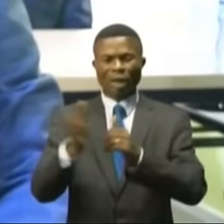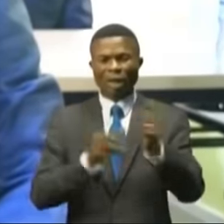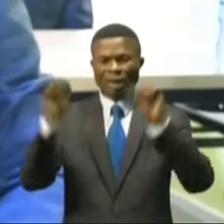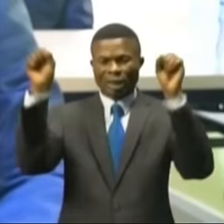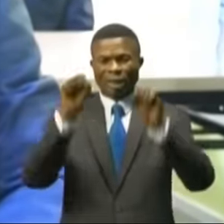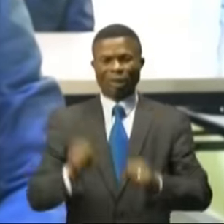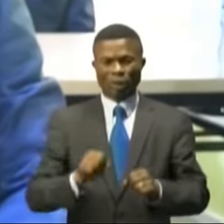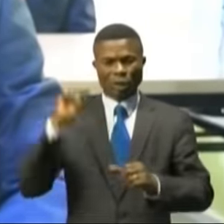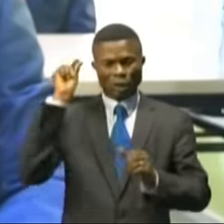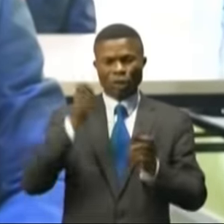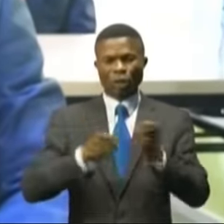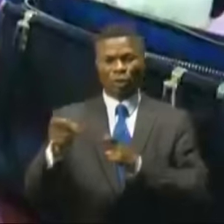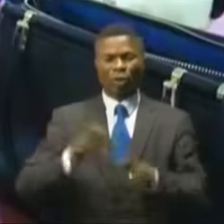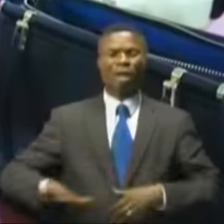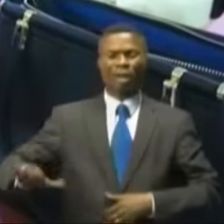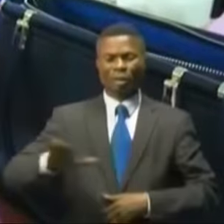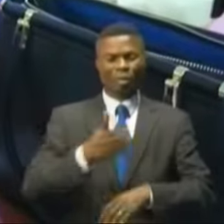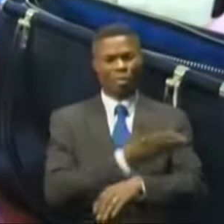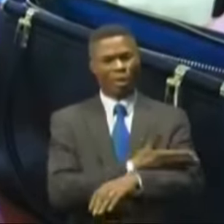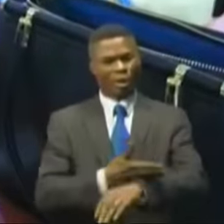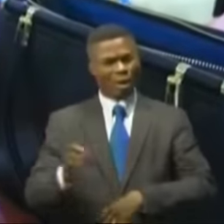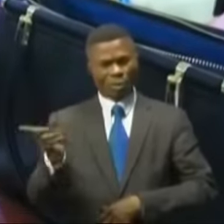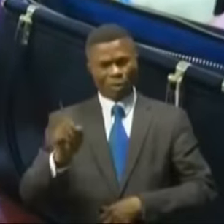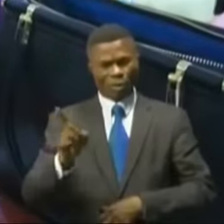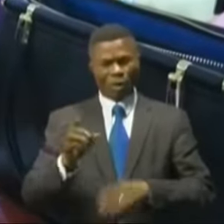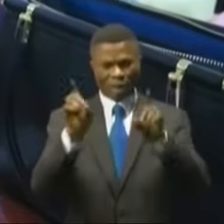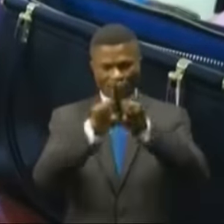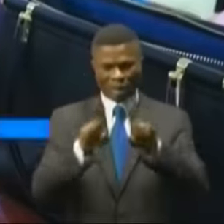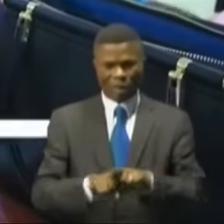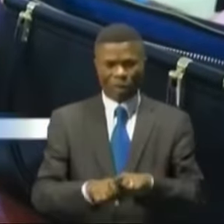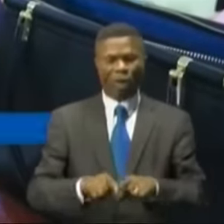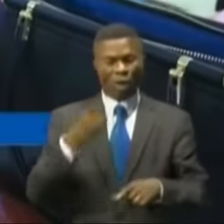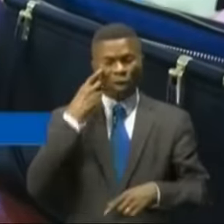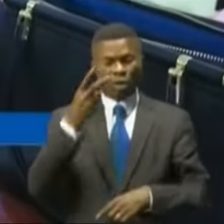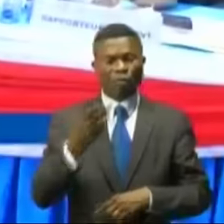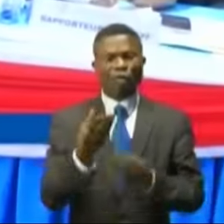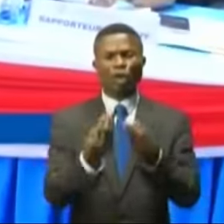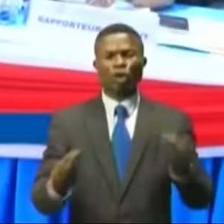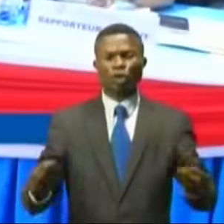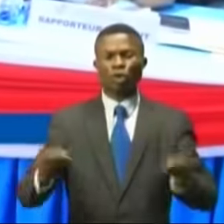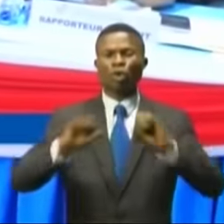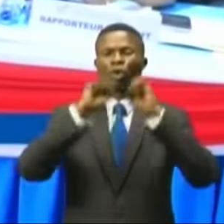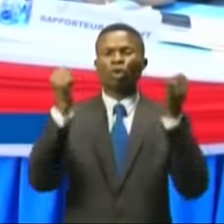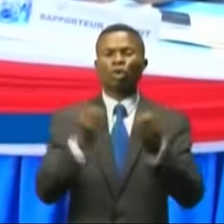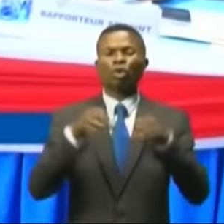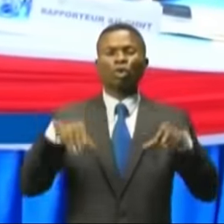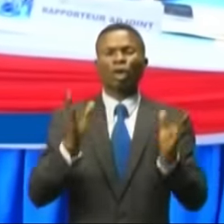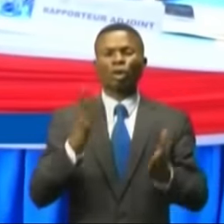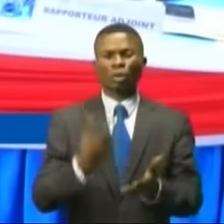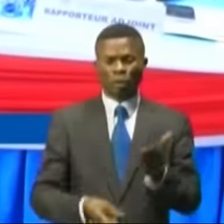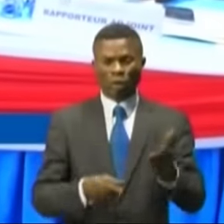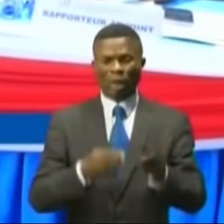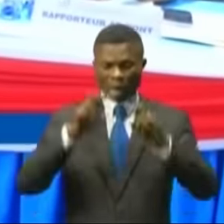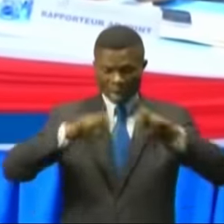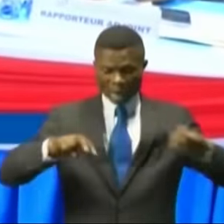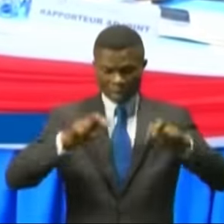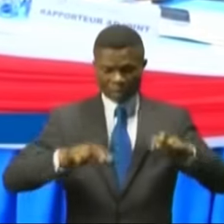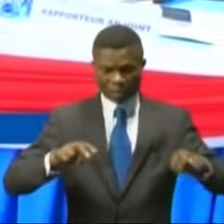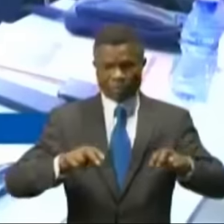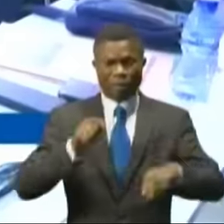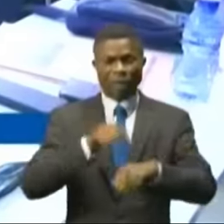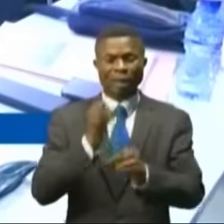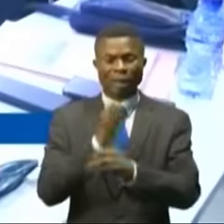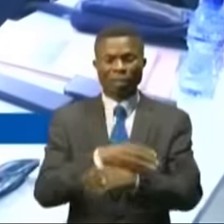de gouvernance du pays et qui sapent les fondements de la société congolaise. Après les diagnostics est venu le temps de